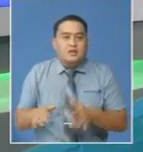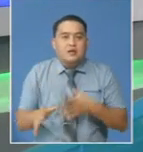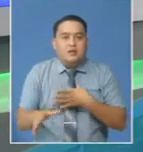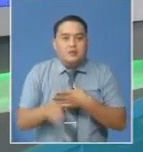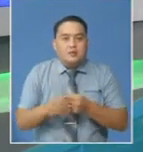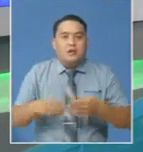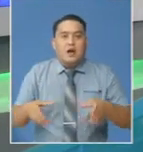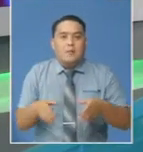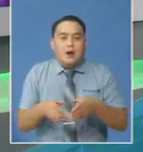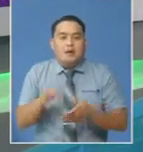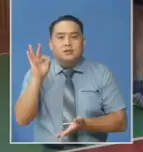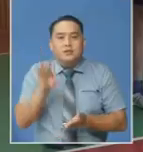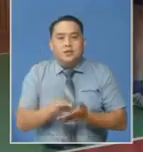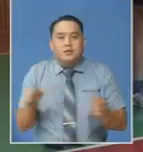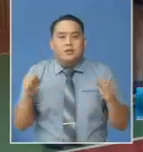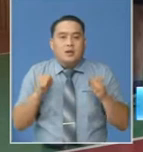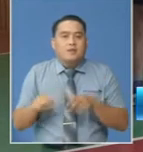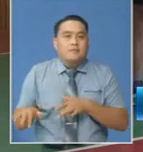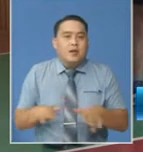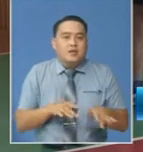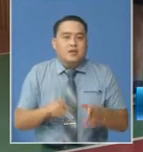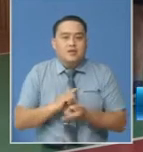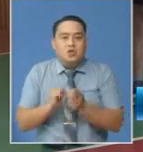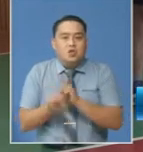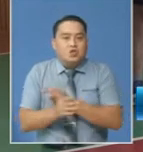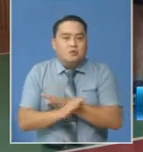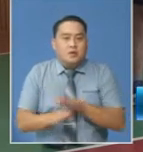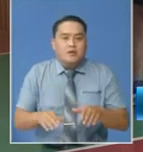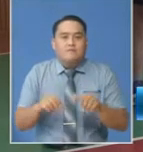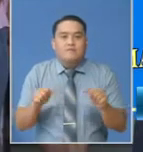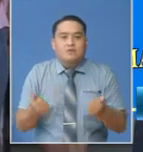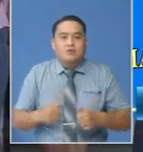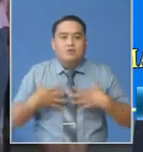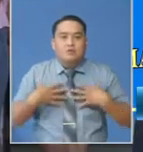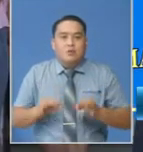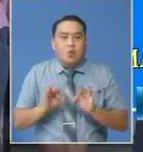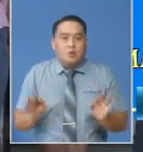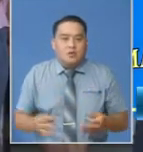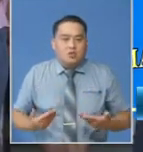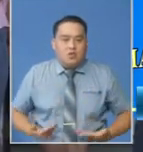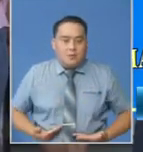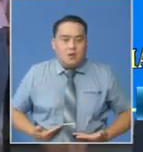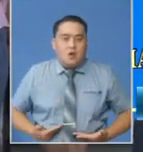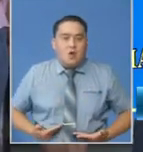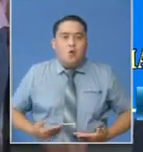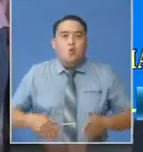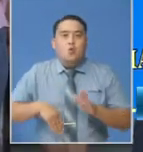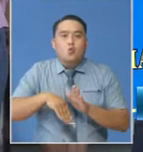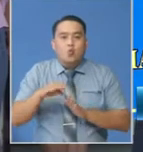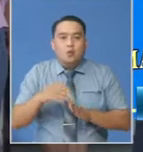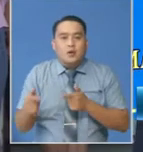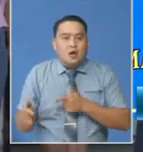в команде. Цель спортивного мероприятия неизменна – это формирование здорового образа жизни, а также повышение